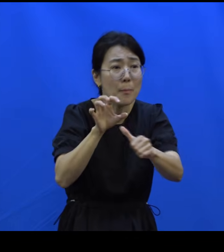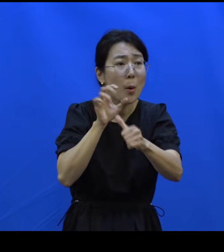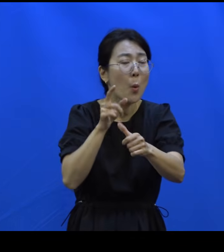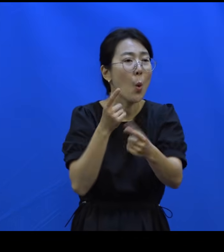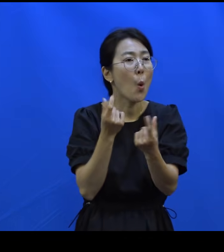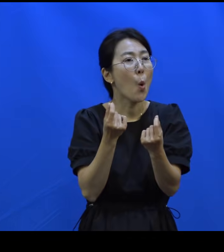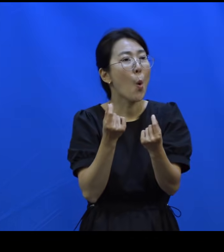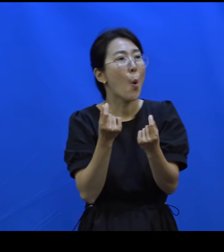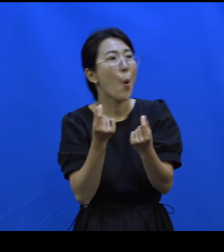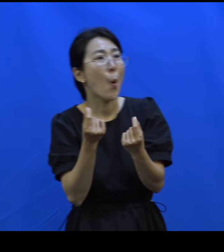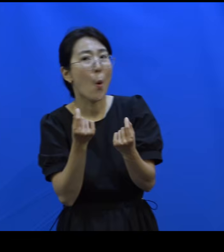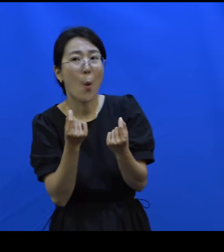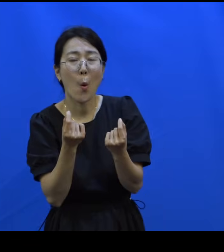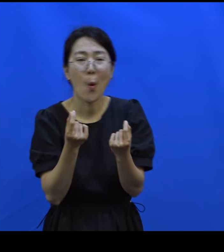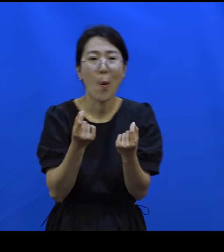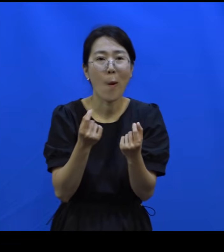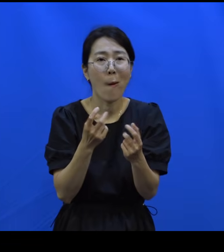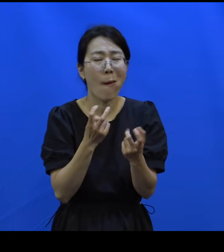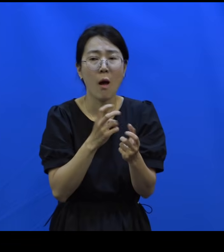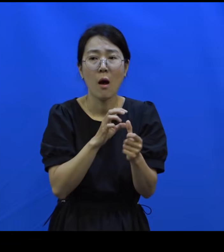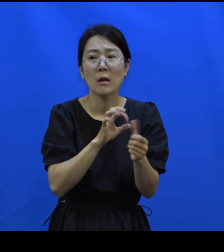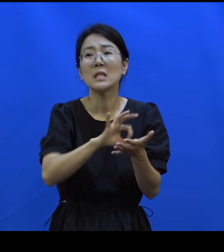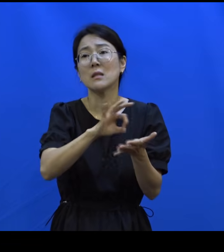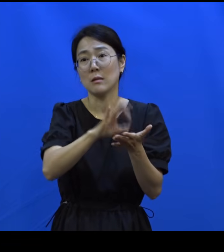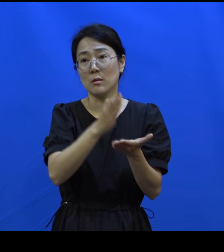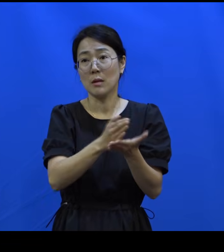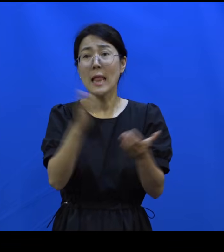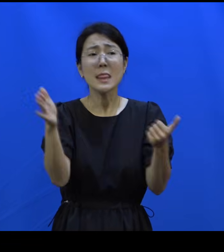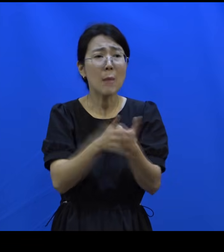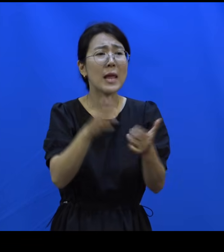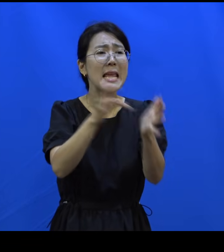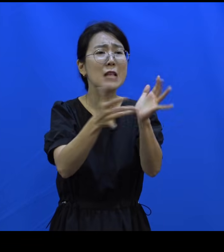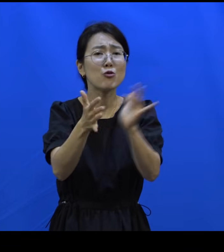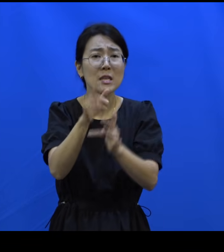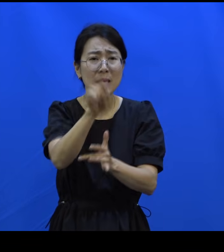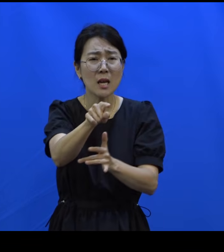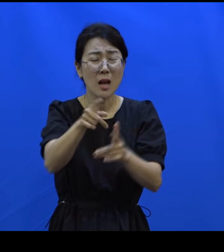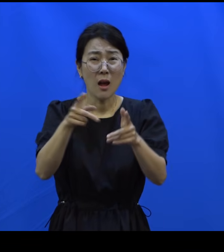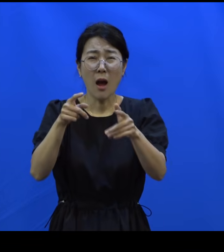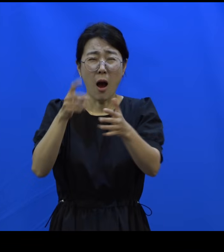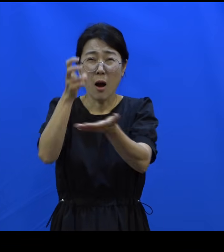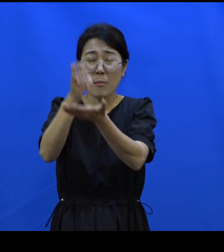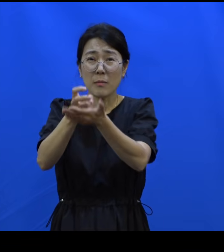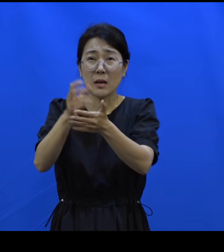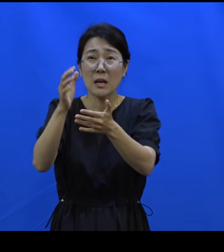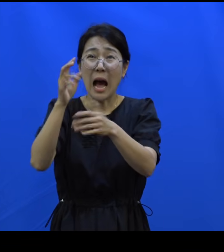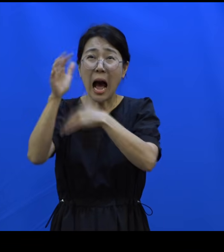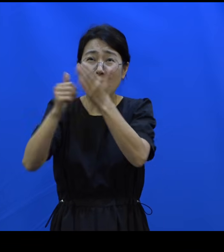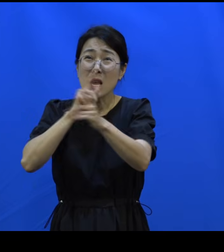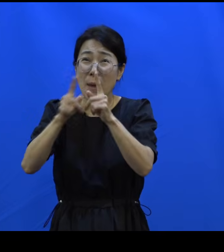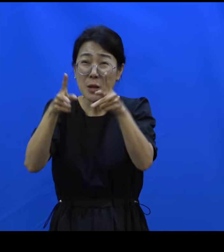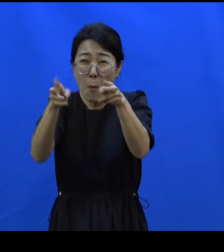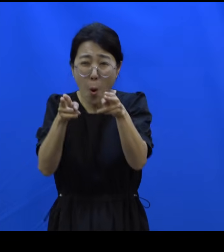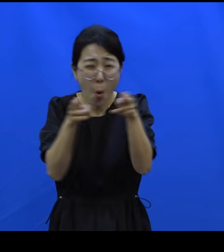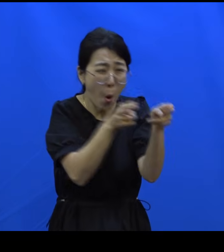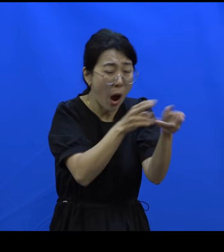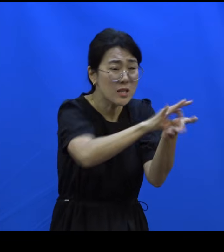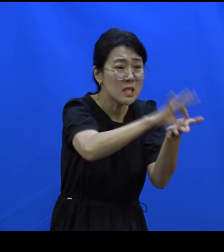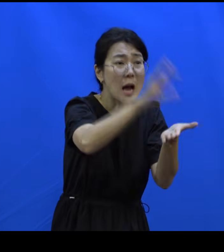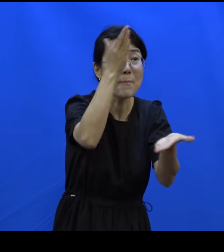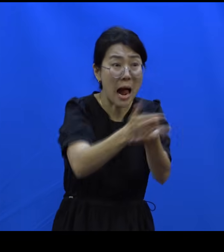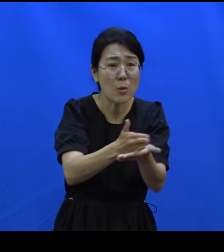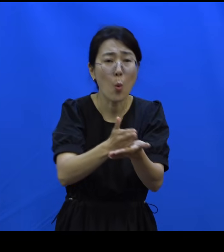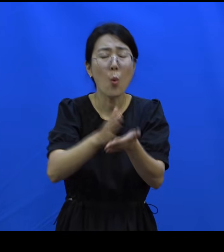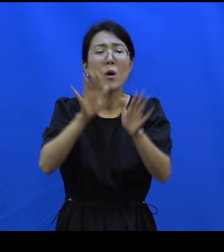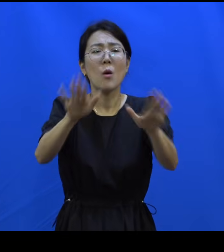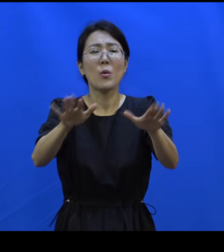새로운 해석을 내어놓으셨습니다. 그게 39절이죠. 나는 너희에게 이르노니 악한 자를 대적하지 말라. 누구든지 내 오른뺨을